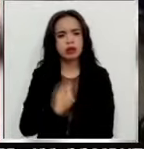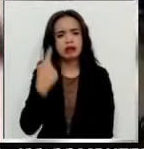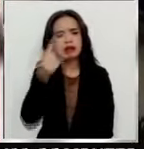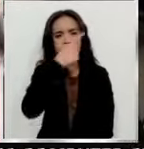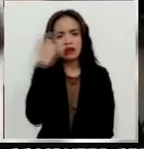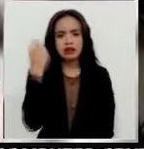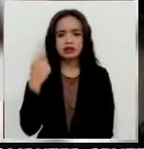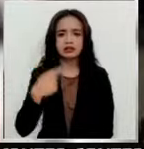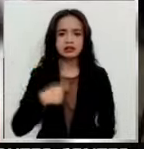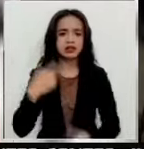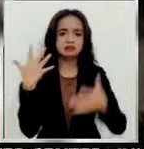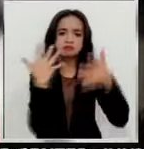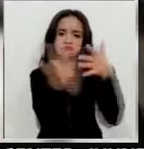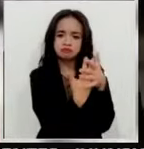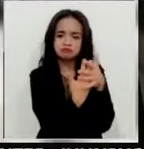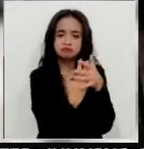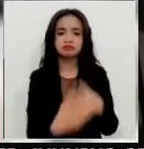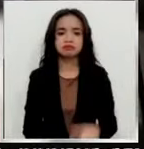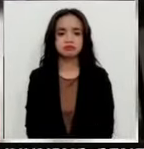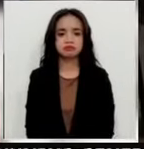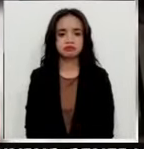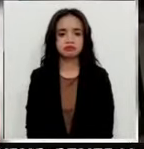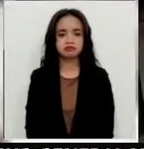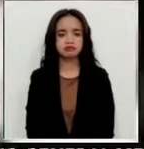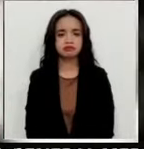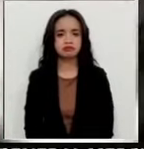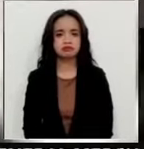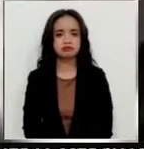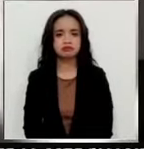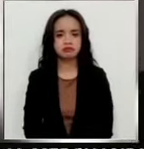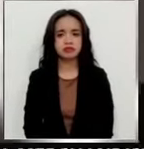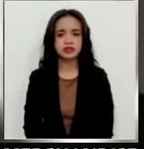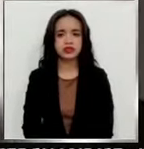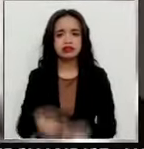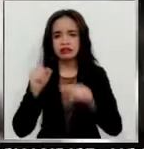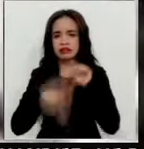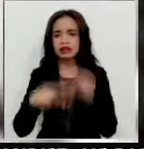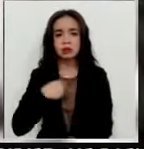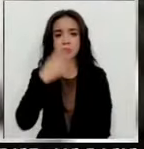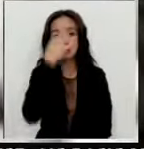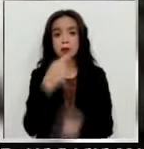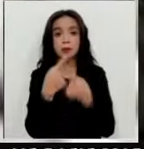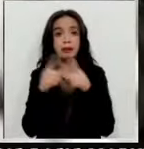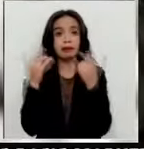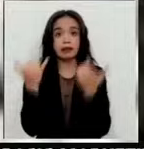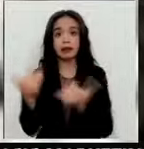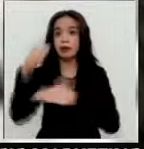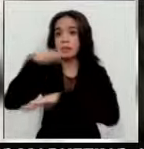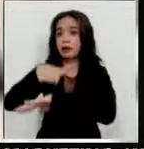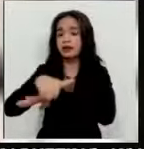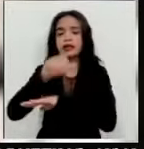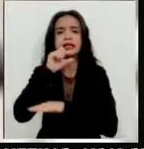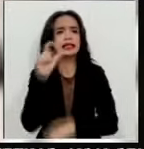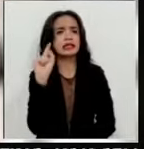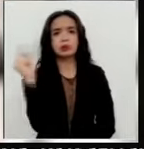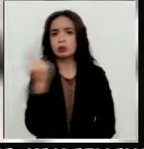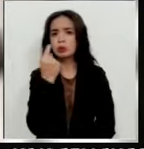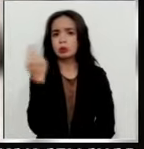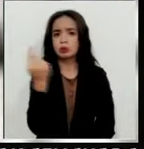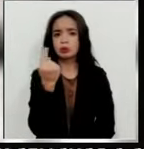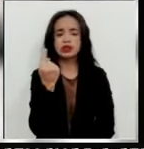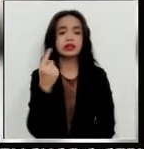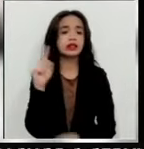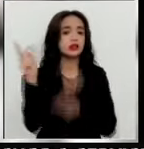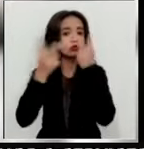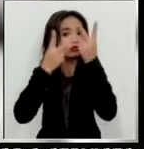siya. Naano po siya, nandiy ako makatulog. Pero ngayong hapon, hindi lang basta pagdalaw ang ipinunta ni